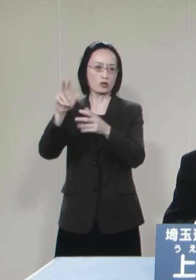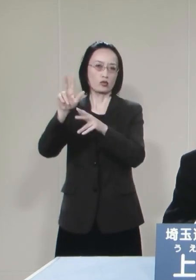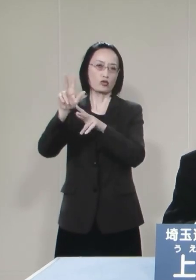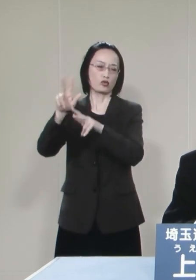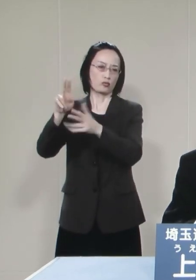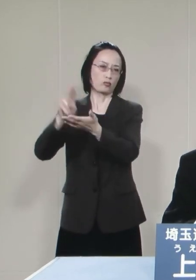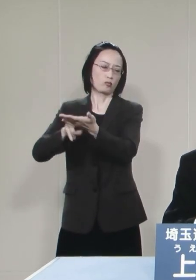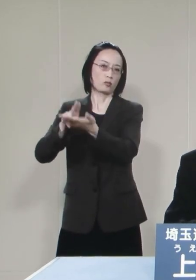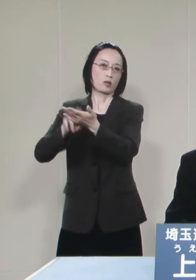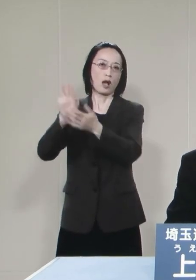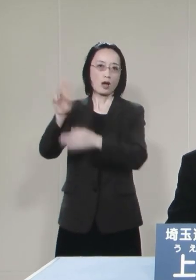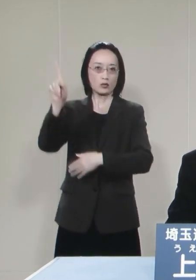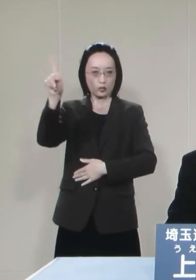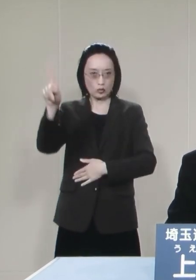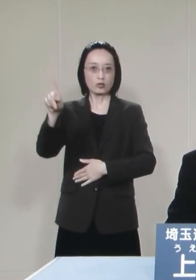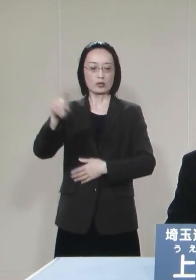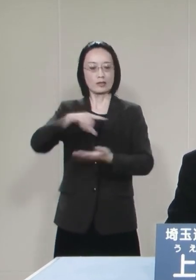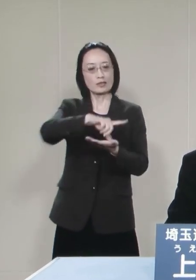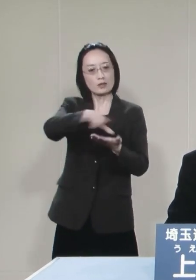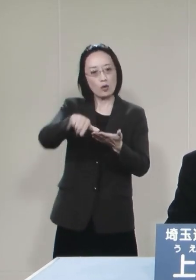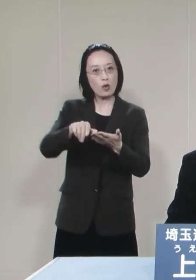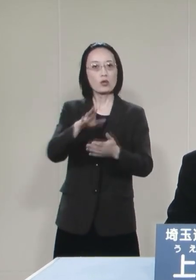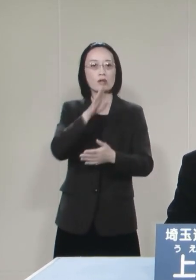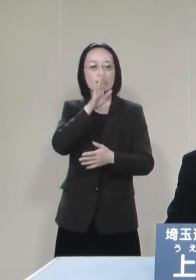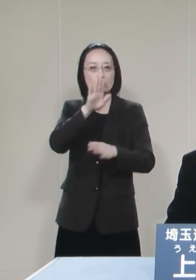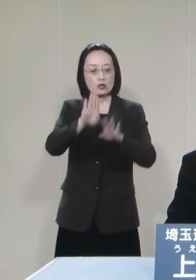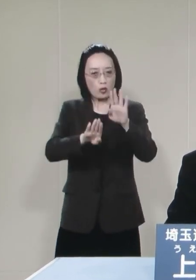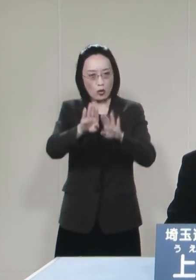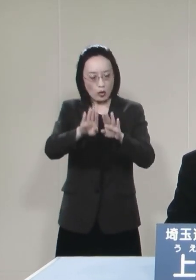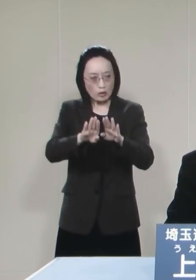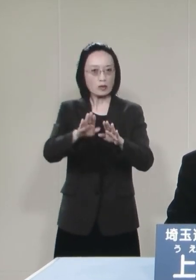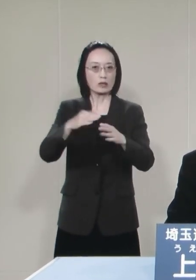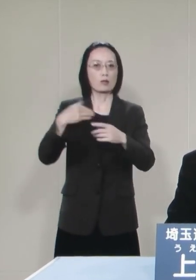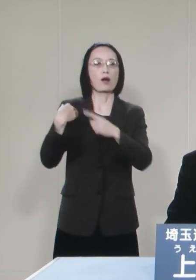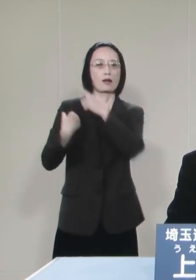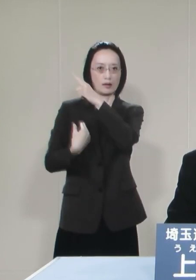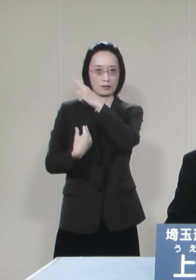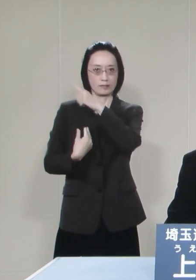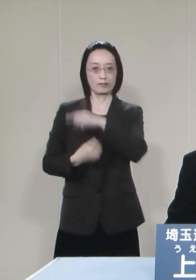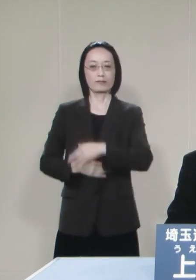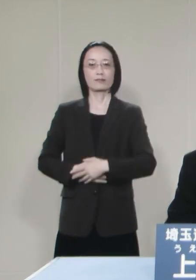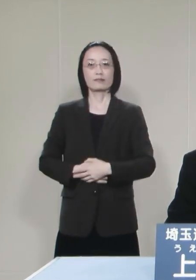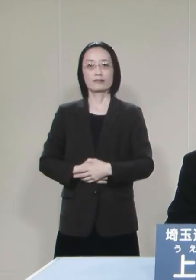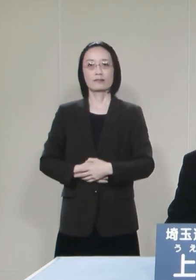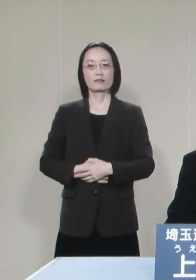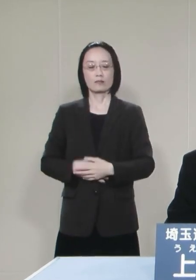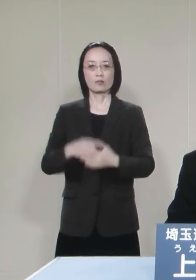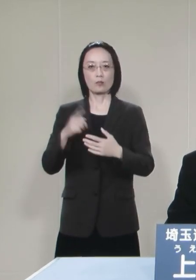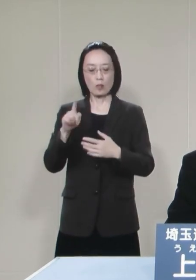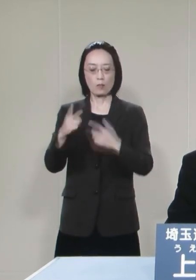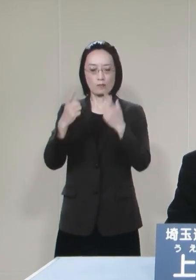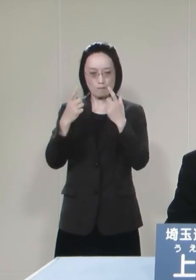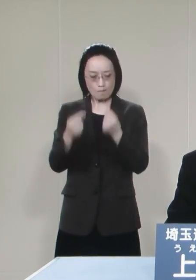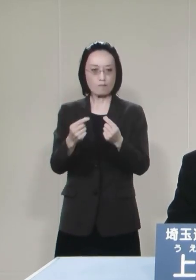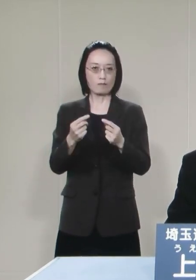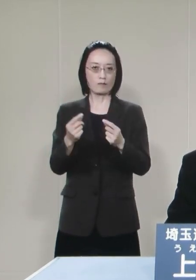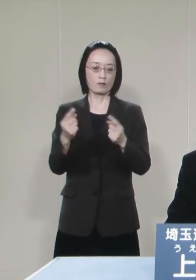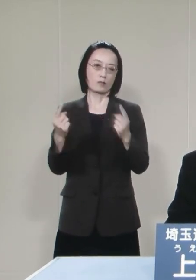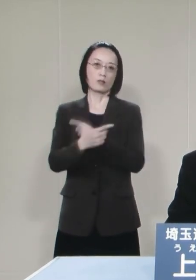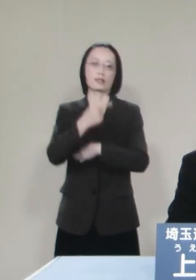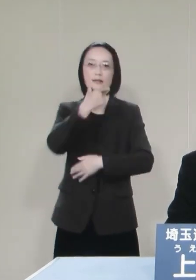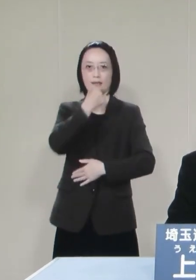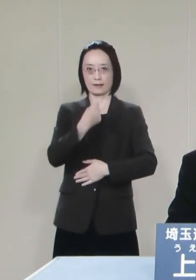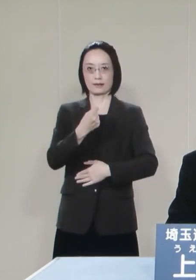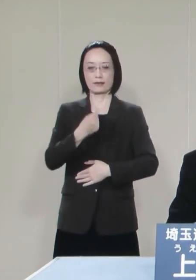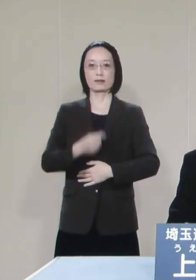めています。地方の実情について十分分かっていません。これもしっかり正していきたいと思っ